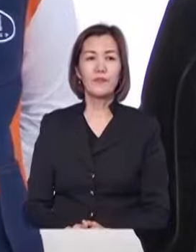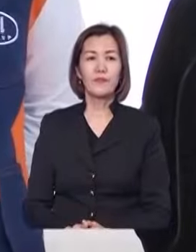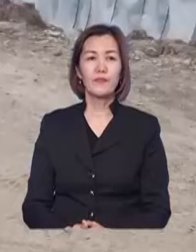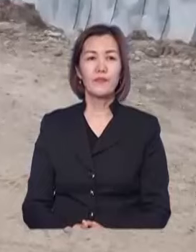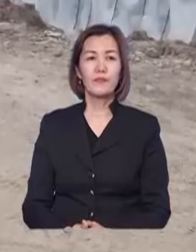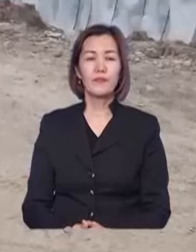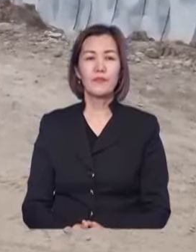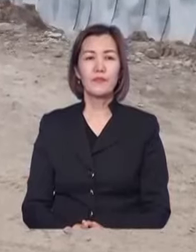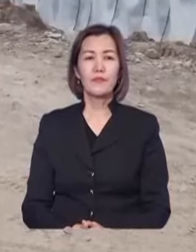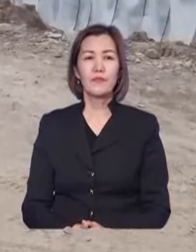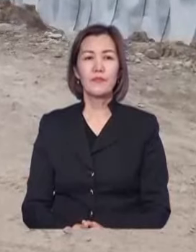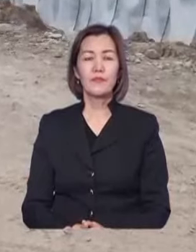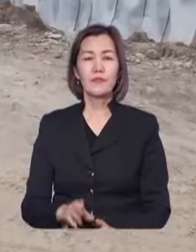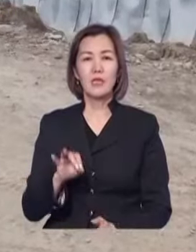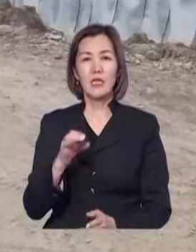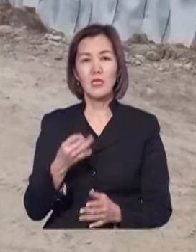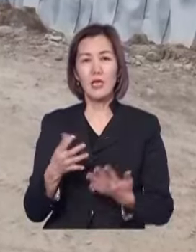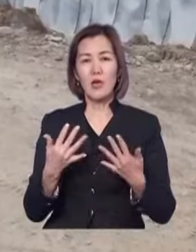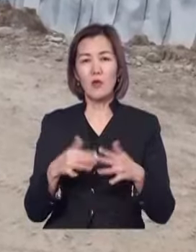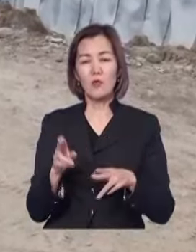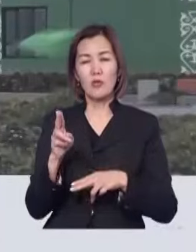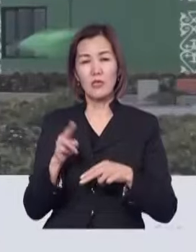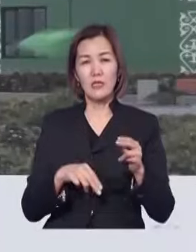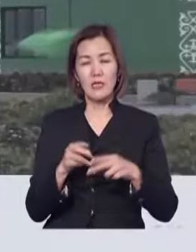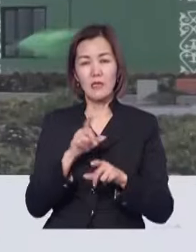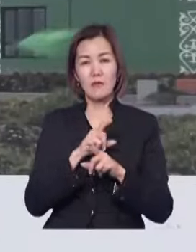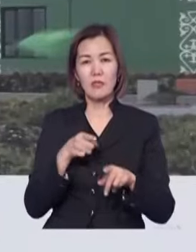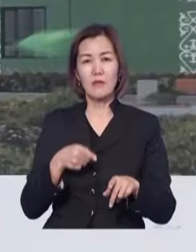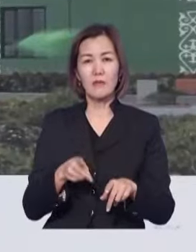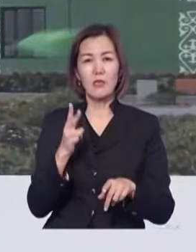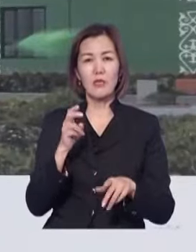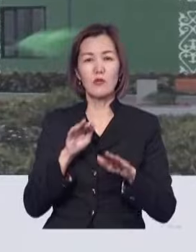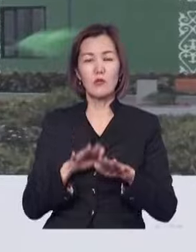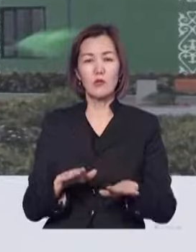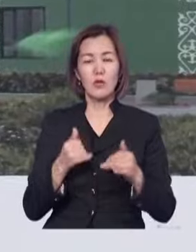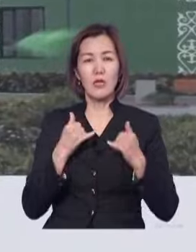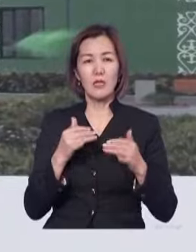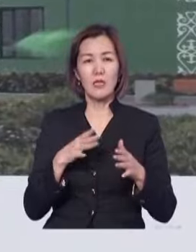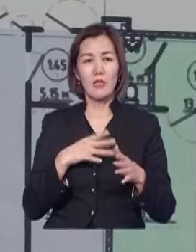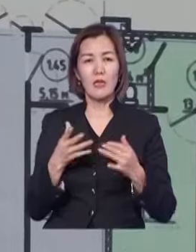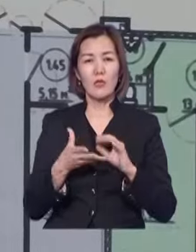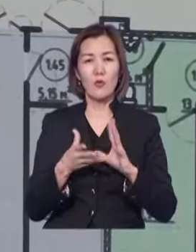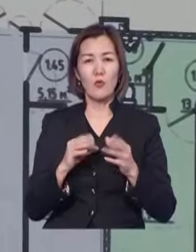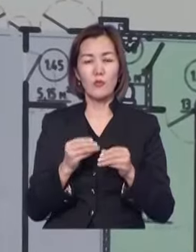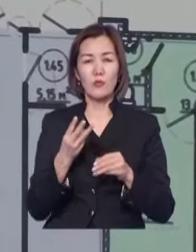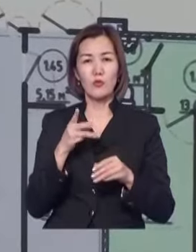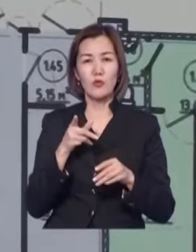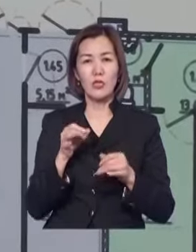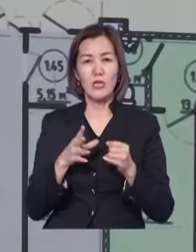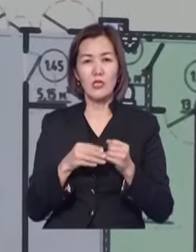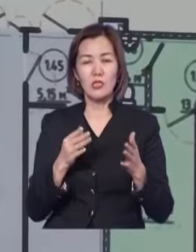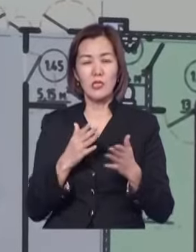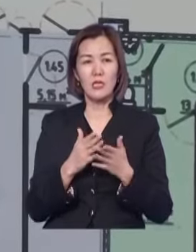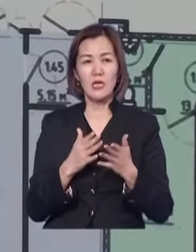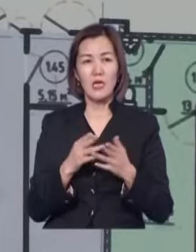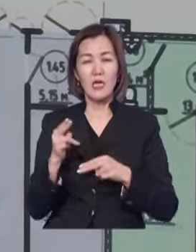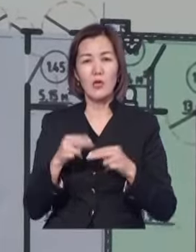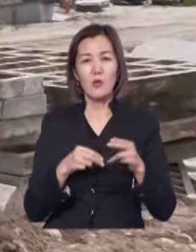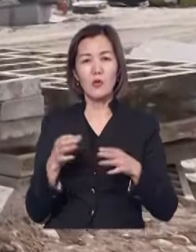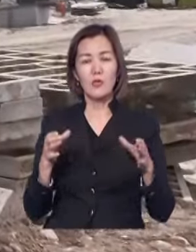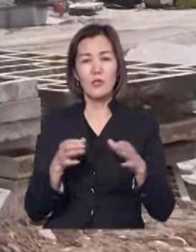августа. Елтай ауылдық округінде салынып жатқан мектеп 1200 орынға шақталған, алып жатқан аумағы 3 гектар. Бас мердігер